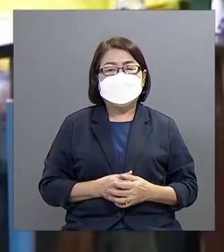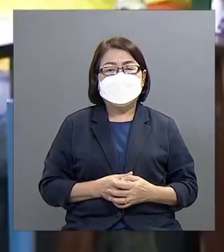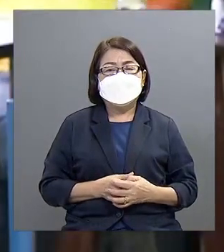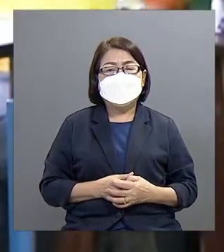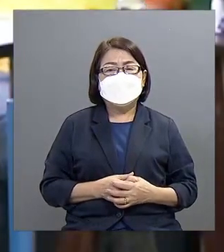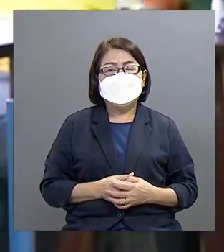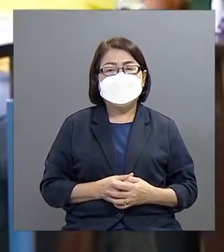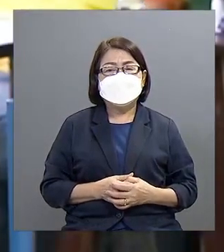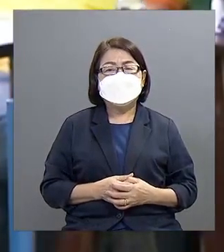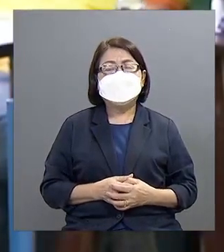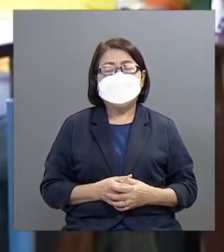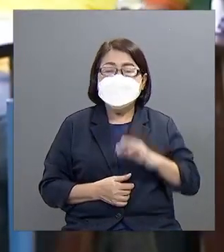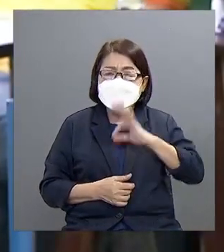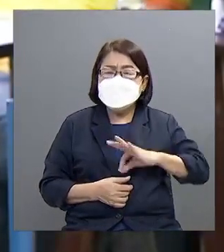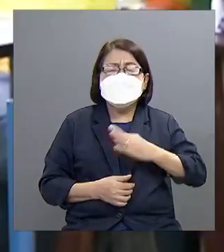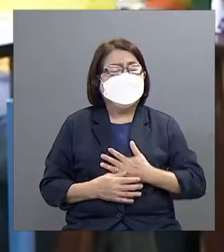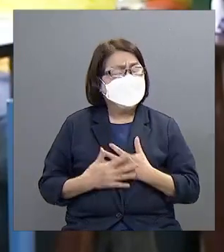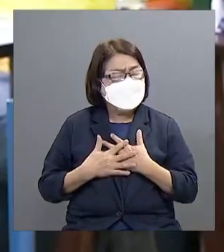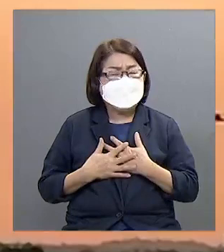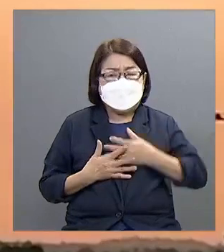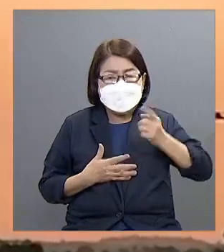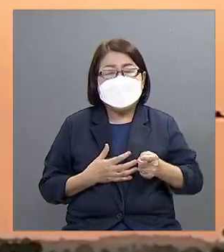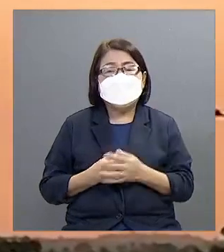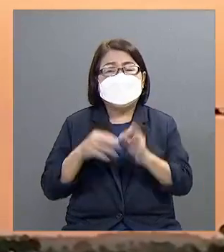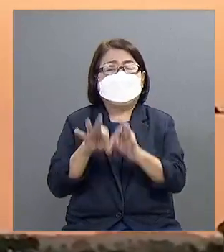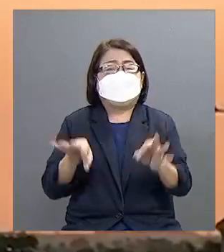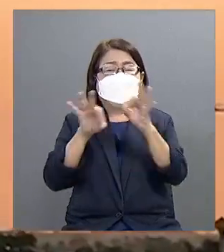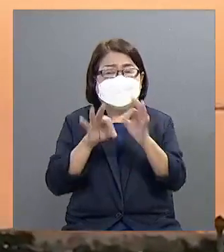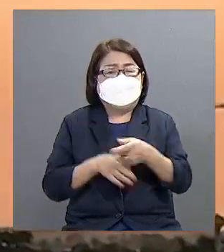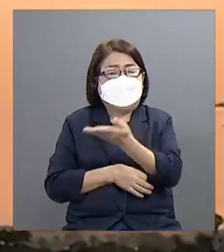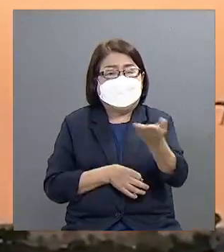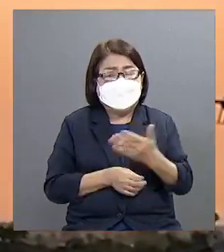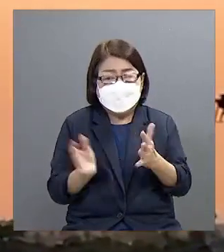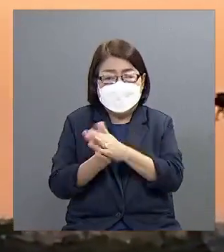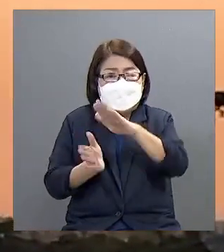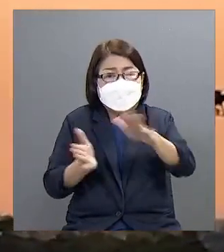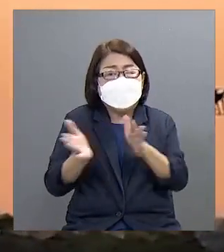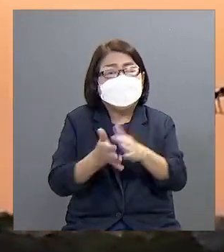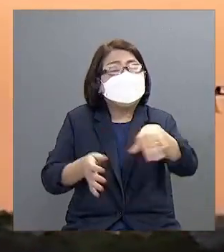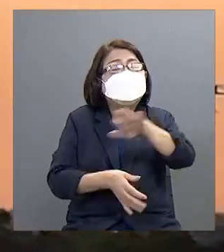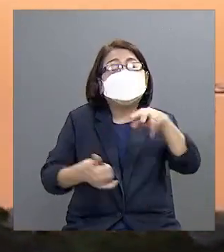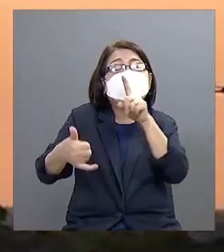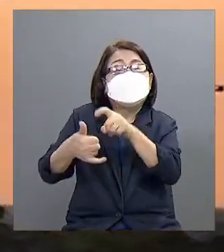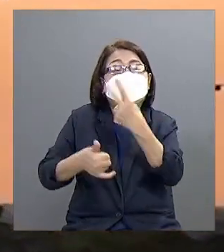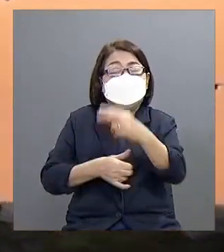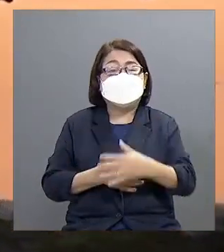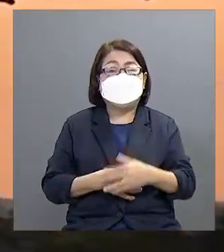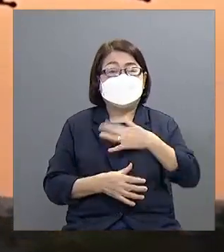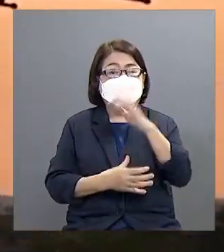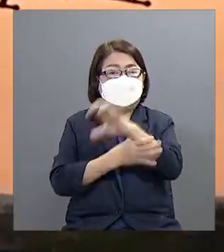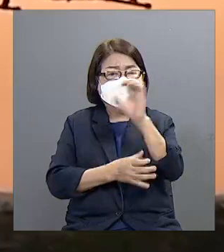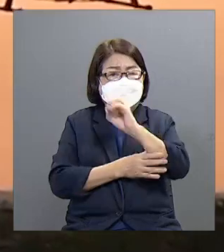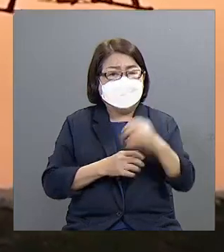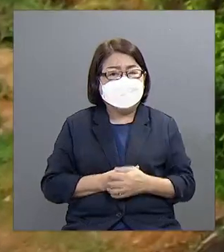ภูมิใจมากและสิ่งที่สำคัญคืออยากให้ทุกคนได้ถามเด็กๆที่มาอยู่กับผม 1. ไม่เคยบังคับ2. อยากคิดจะทำอะ